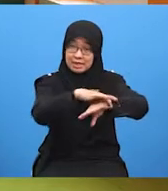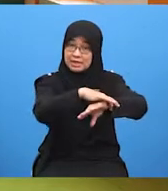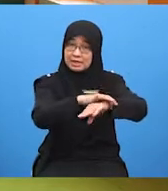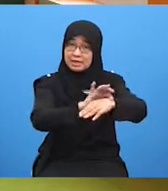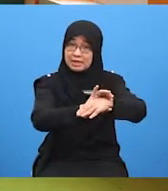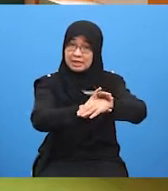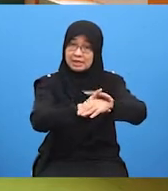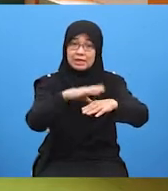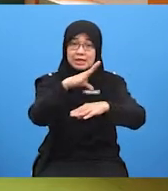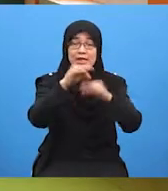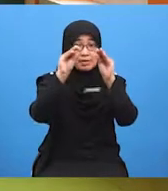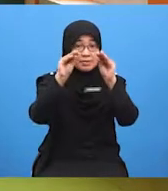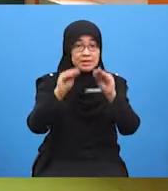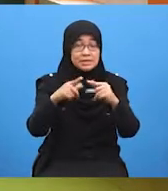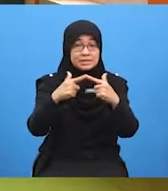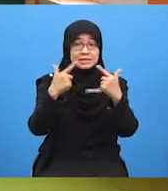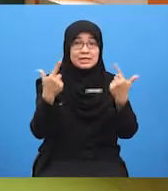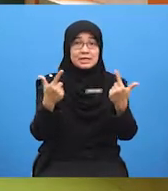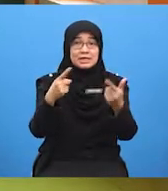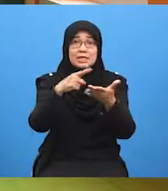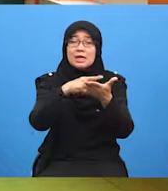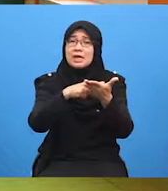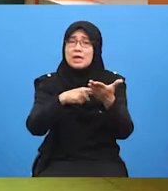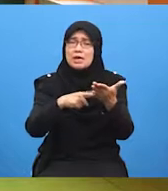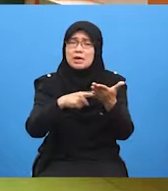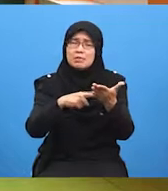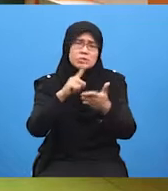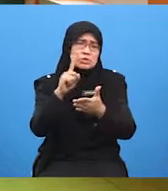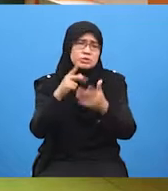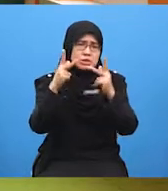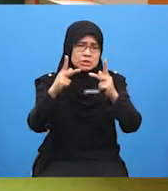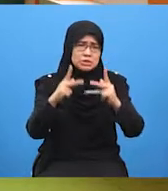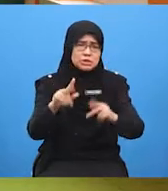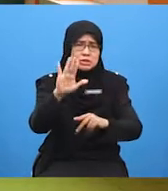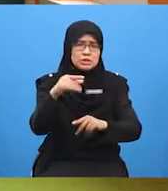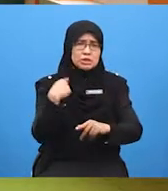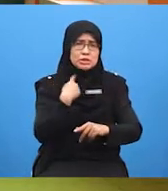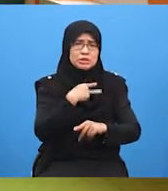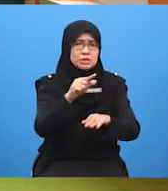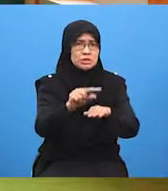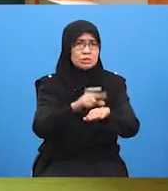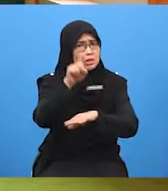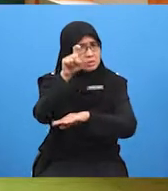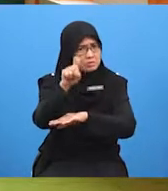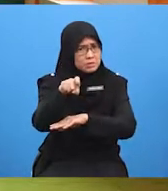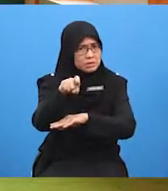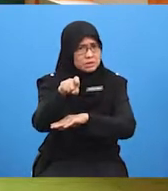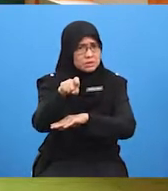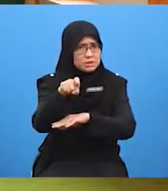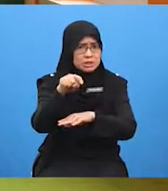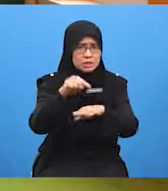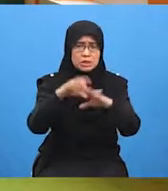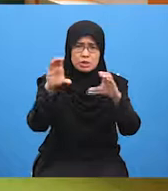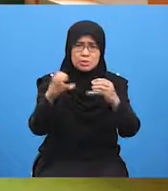dan perhiasan lain. Apa sahaja kaedah yang kita gunakan, pastikan ia dibuat